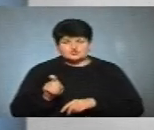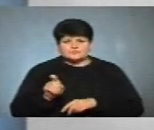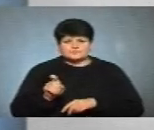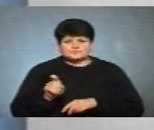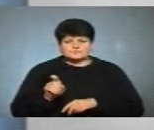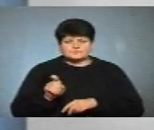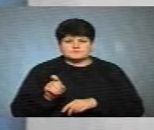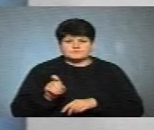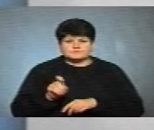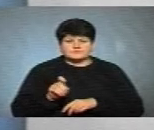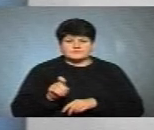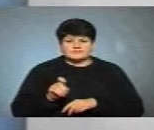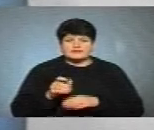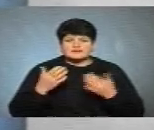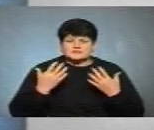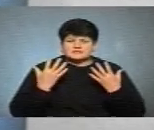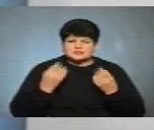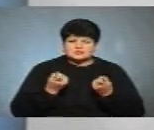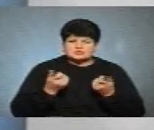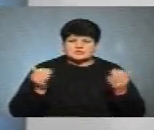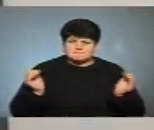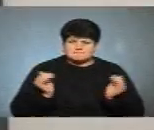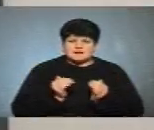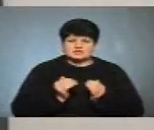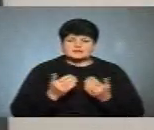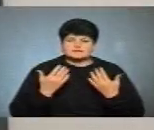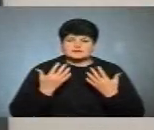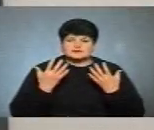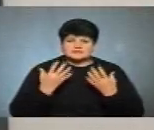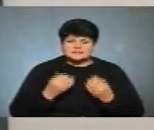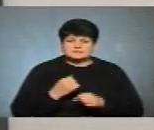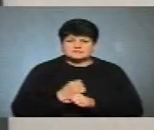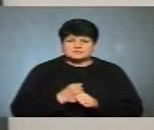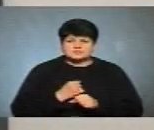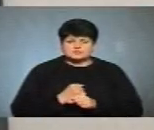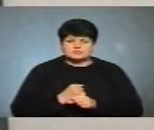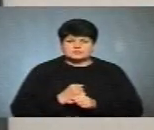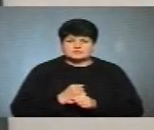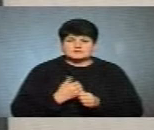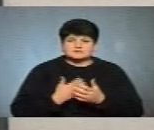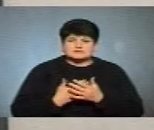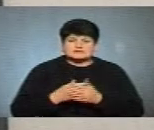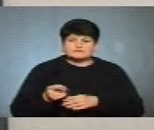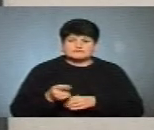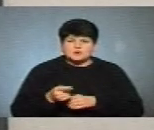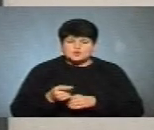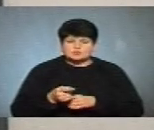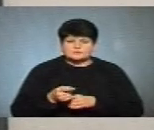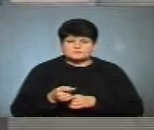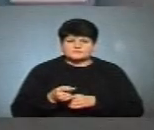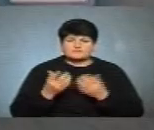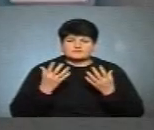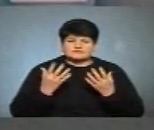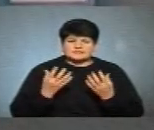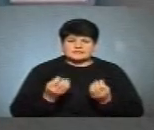1200-1100, на вихідних трошки це менше. На вихідних працюють, наприклад, в Тернополі в